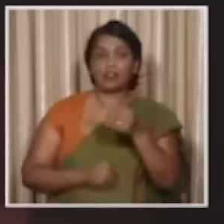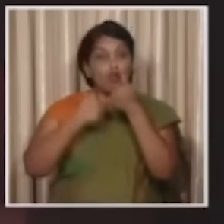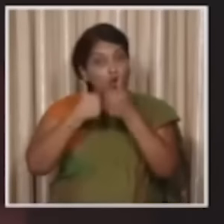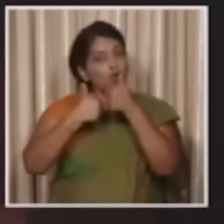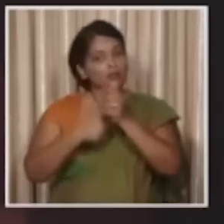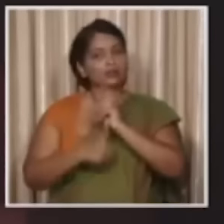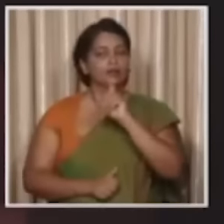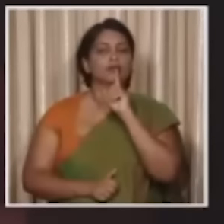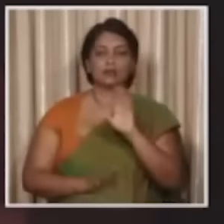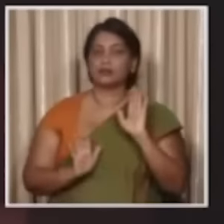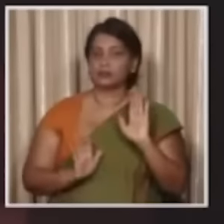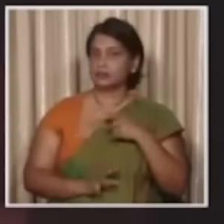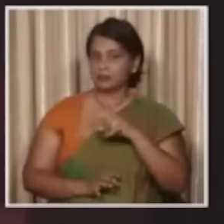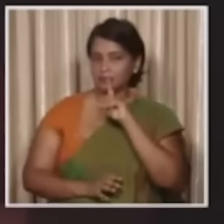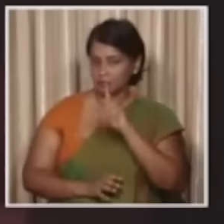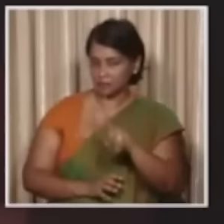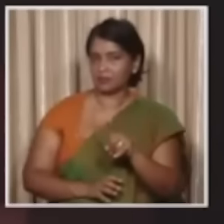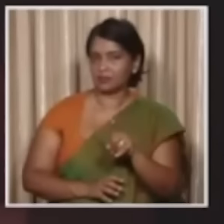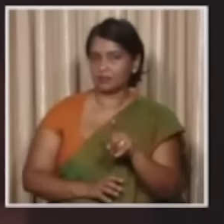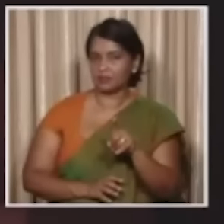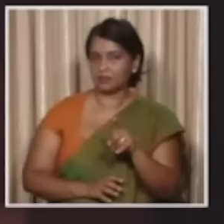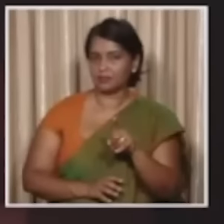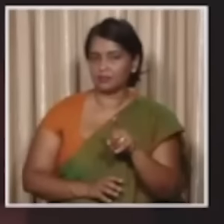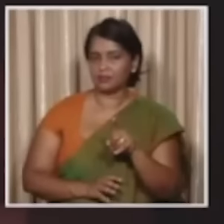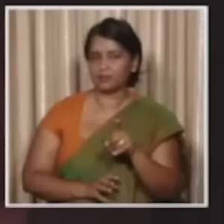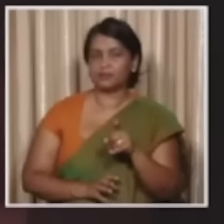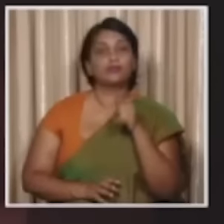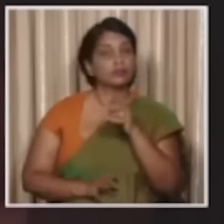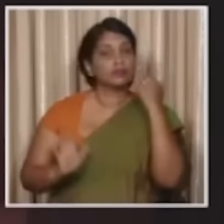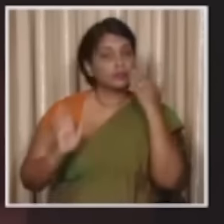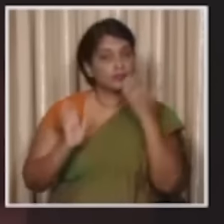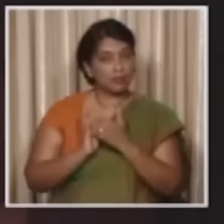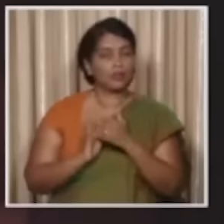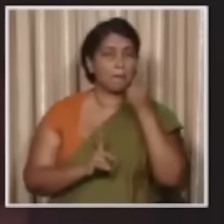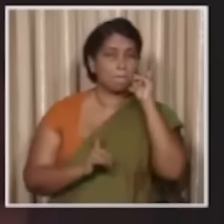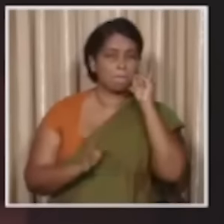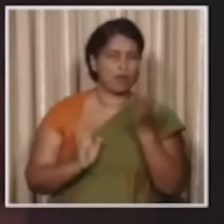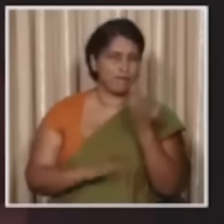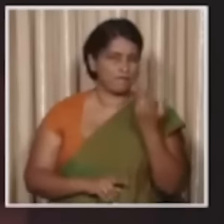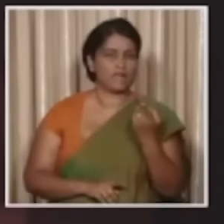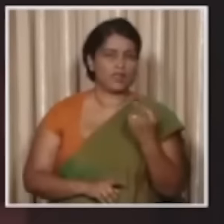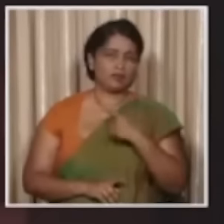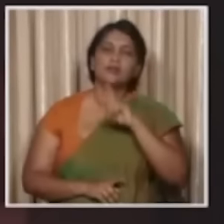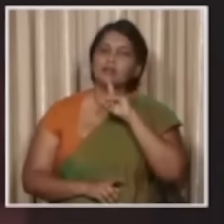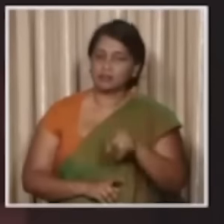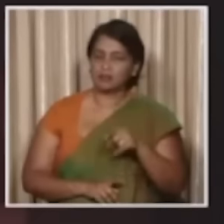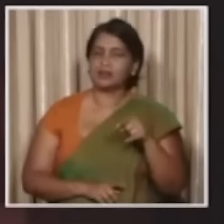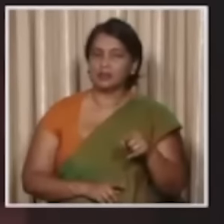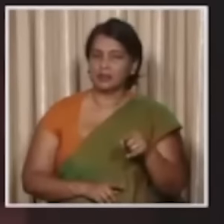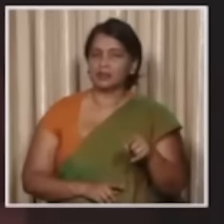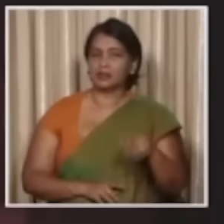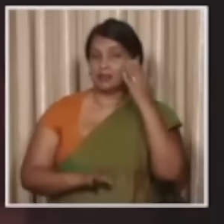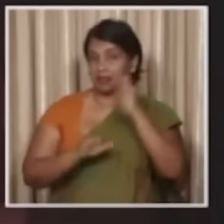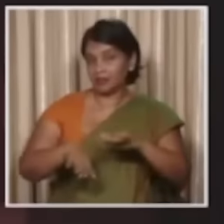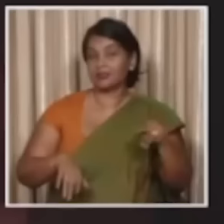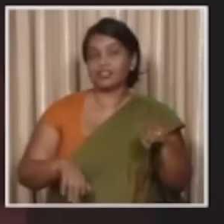දෙයට හොඳයි. හැබැයි මම ඔබතුමාට එකක් කියන්න කැමතියි. මේ පිළිබඳව ප්‍රමාද වුණා වැඩි මම ඉල්ලීමක් කරනවා මේ